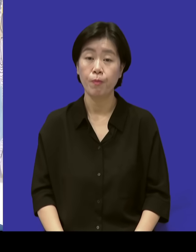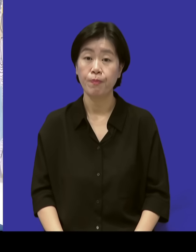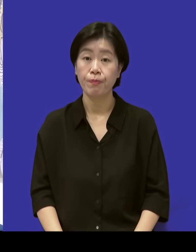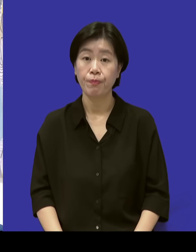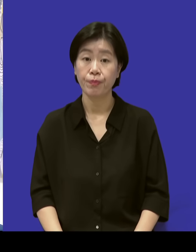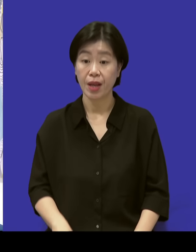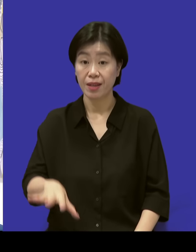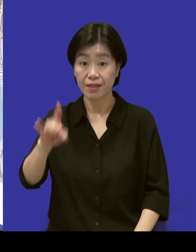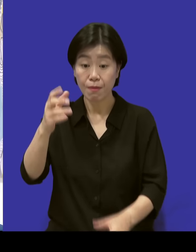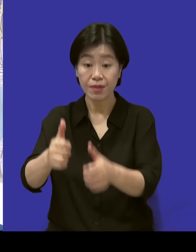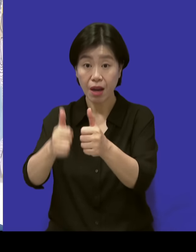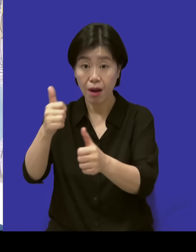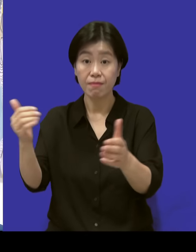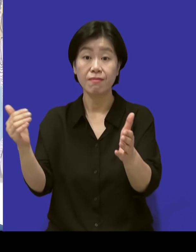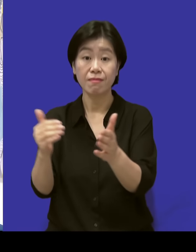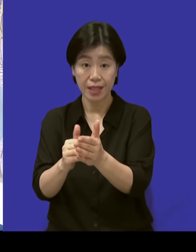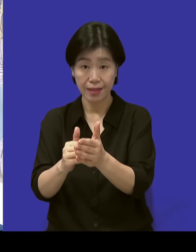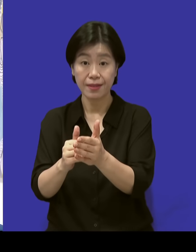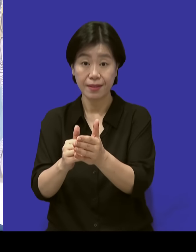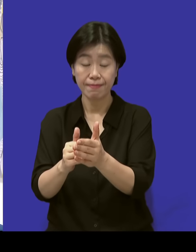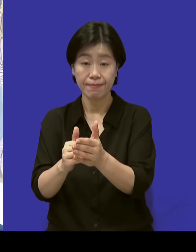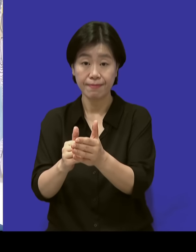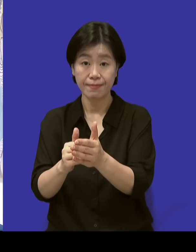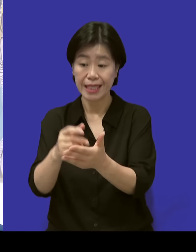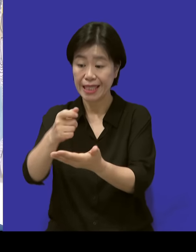거기에서 성적표를 딱 받아서 제가